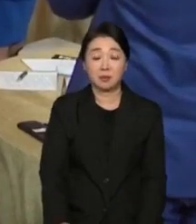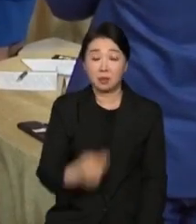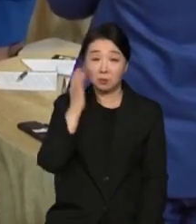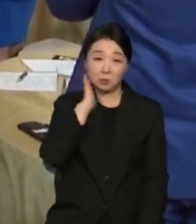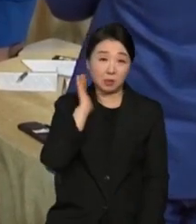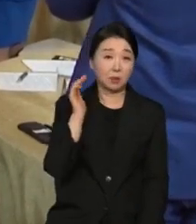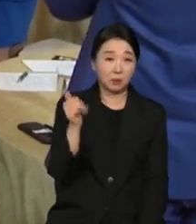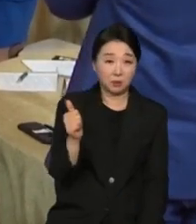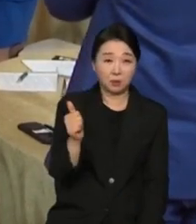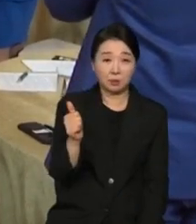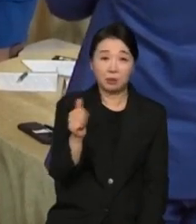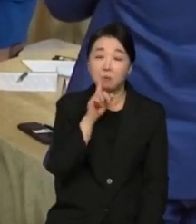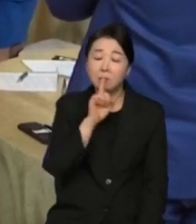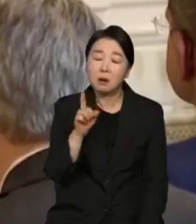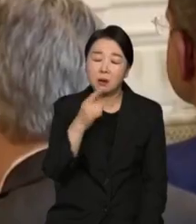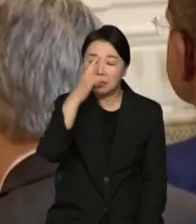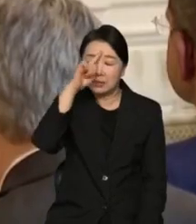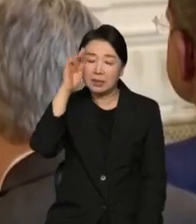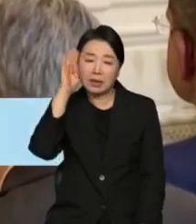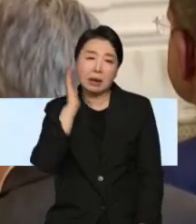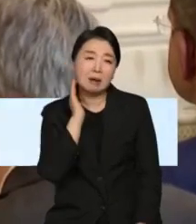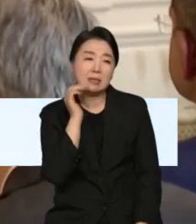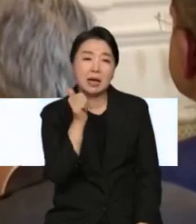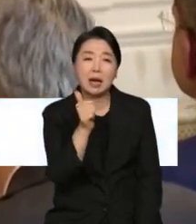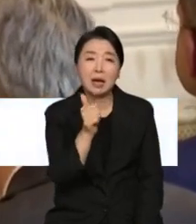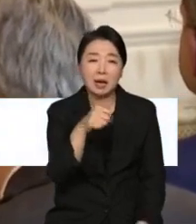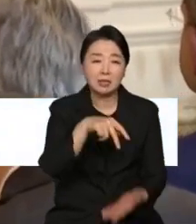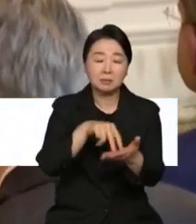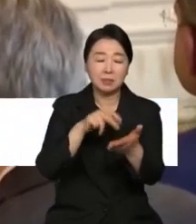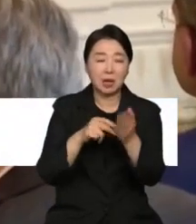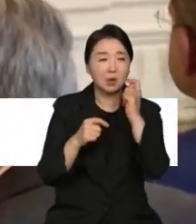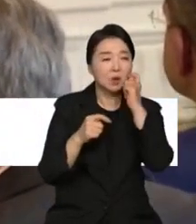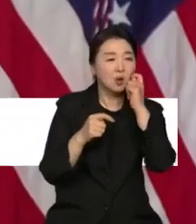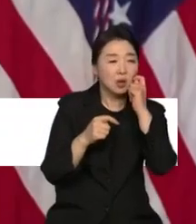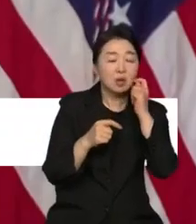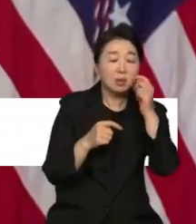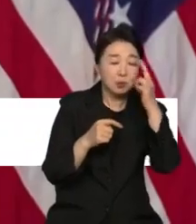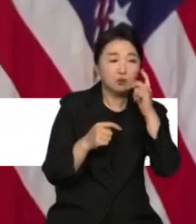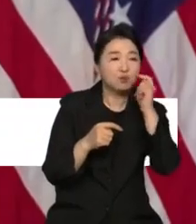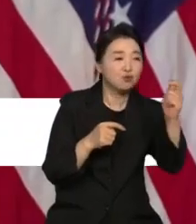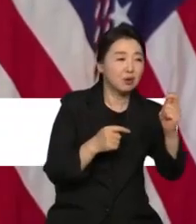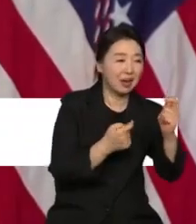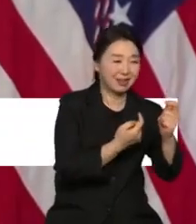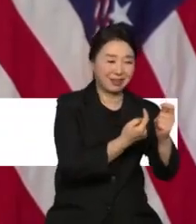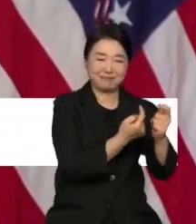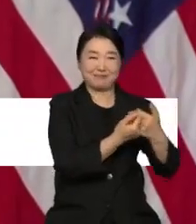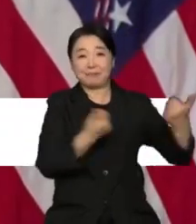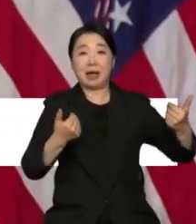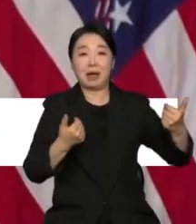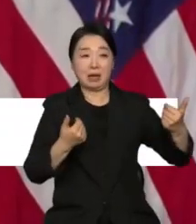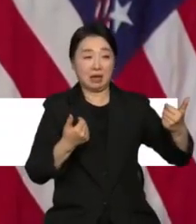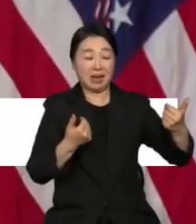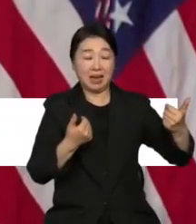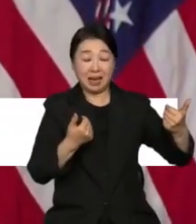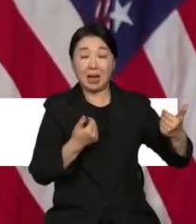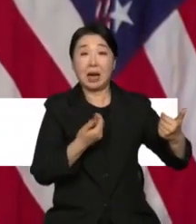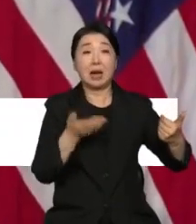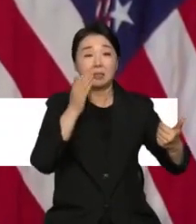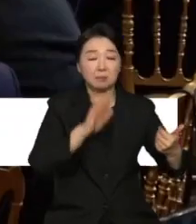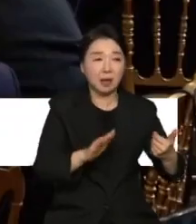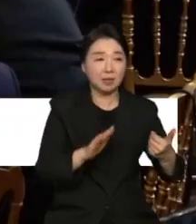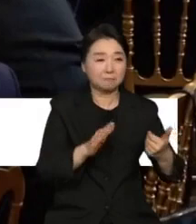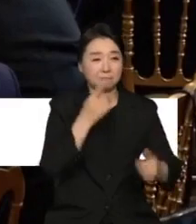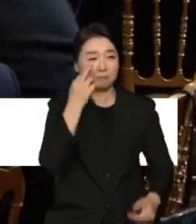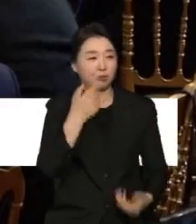미국 대통령은 푸틴 러시아 대통령은 미국이 우크라이나를 떠날 거라는 데 베팅하고 있지만 미국은 떠나지 않을